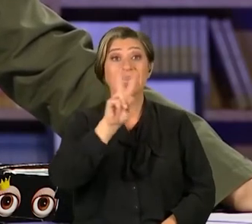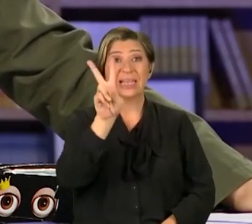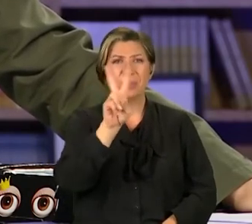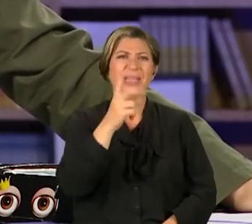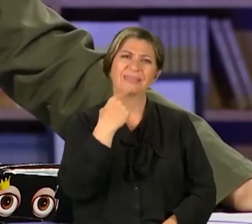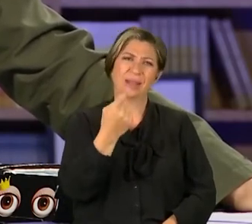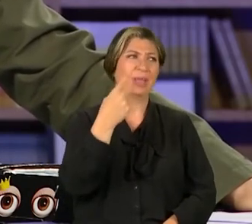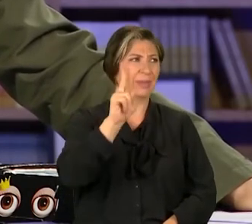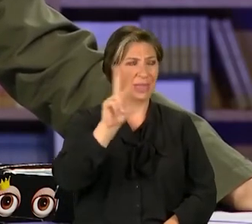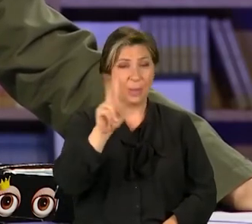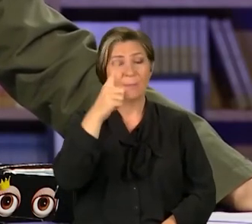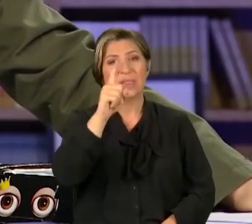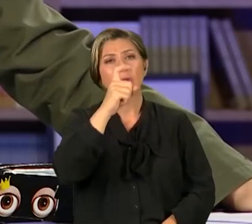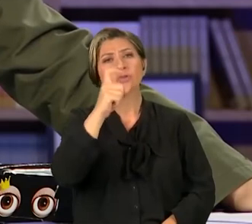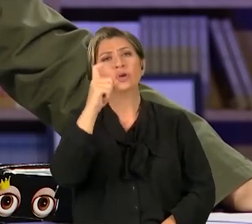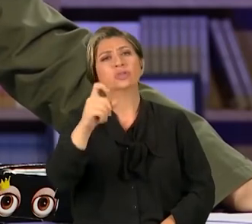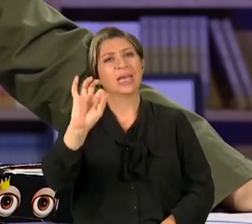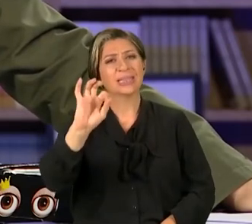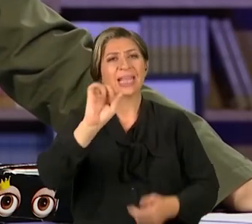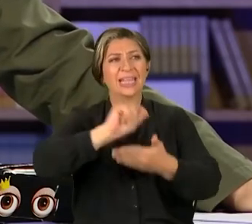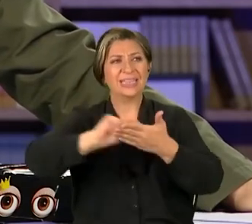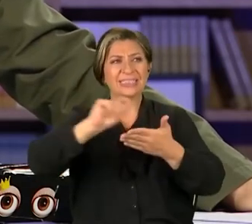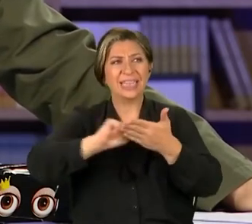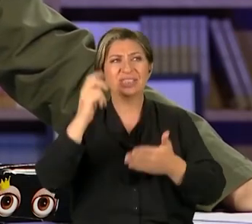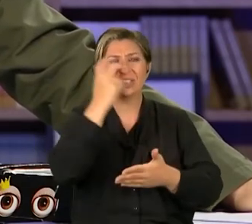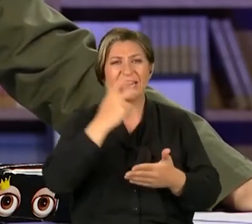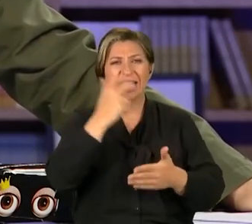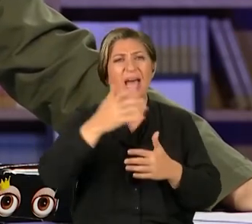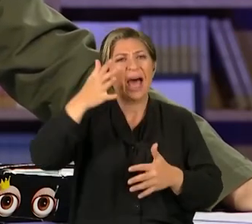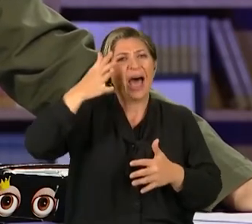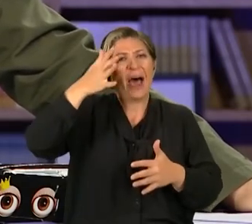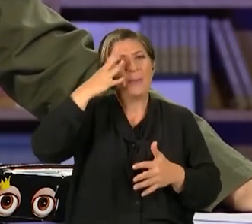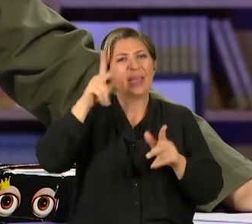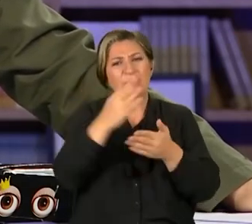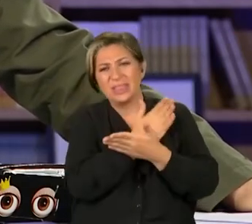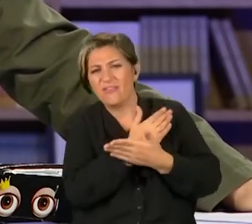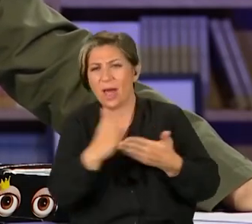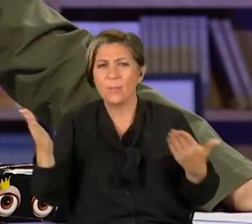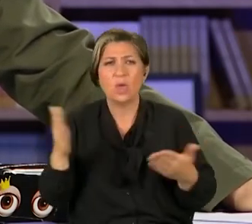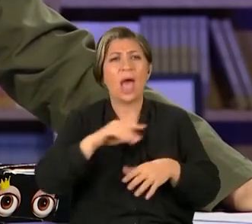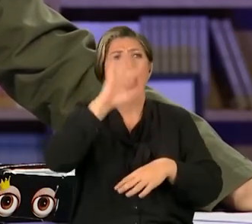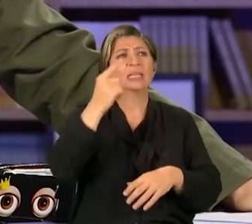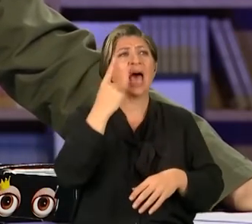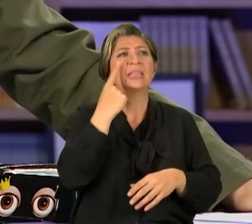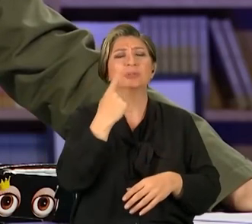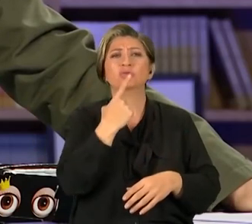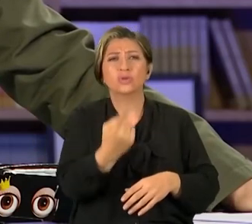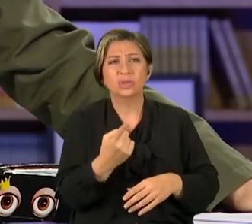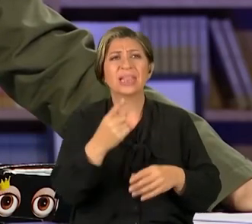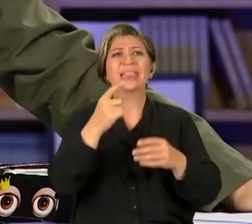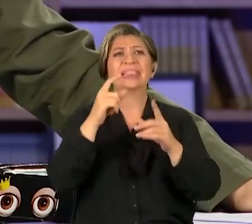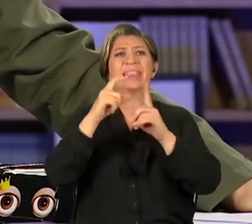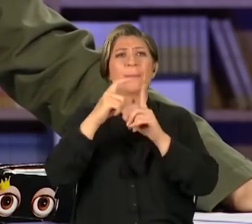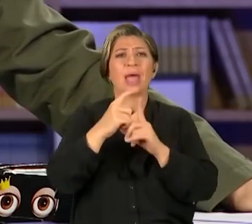2019-2020'de 1990'da yazılan şarkıların geri zekalı devam ediyor herkes atasözleri ve deyimler